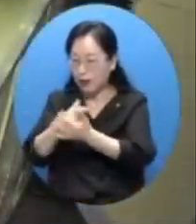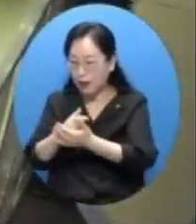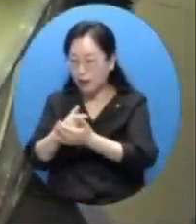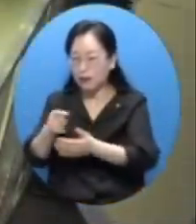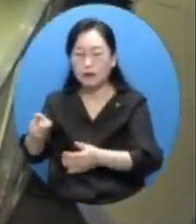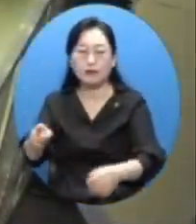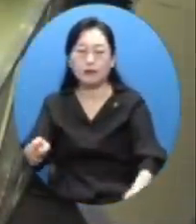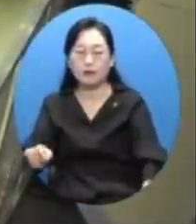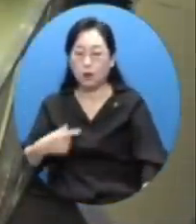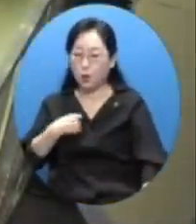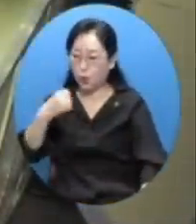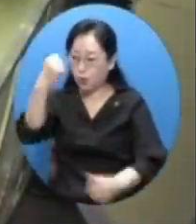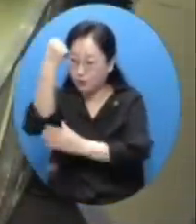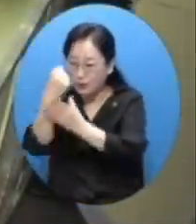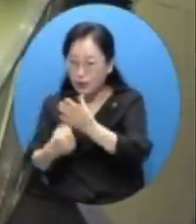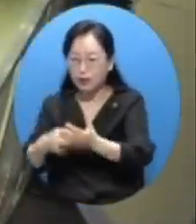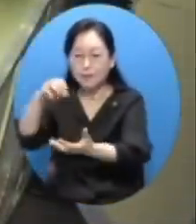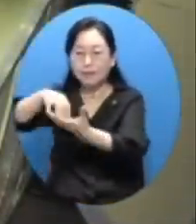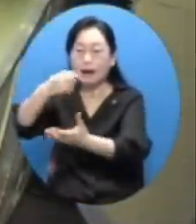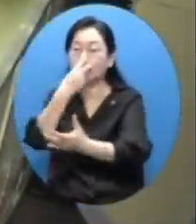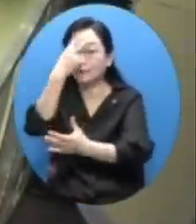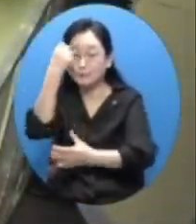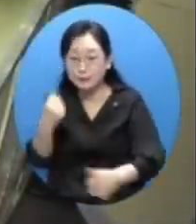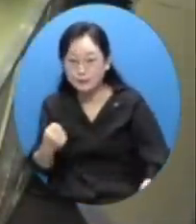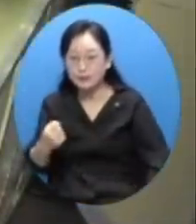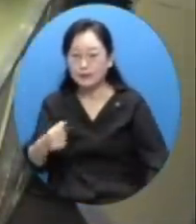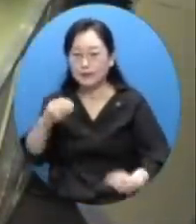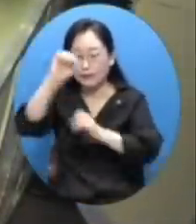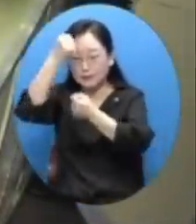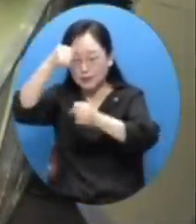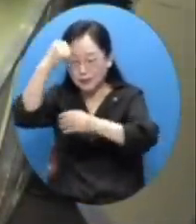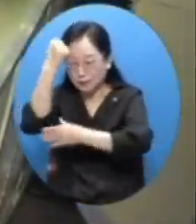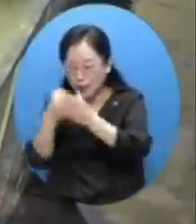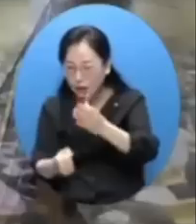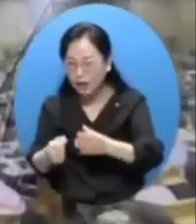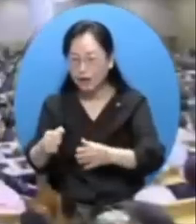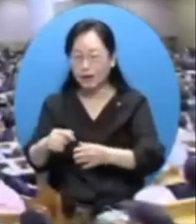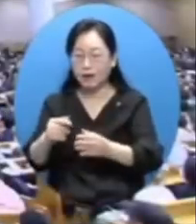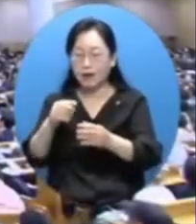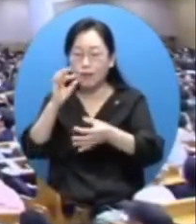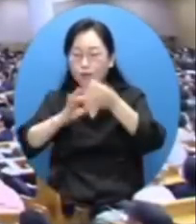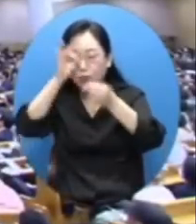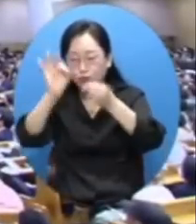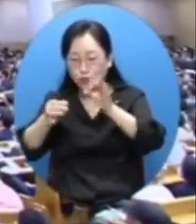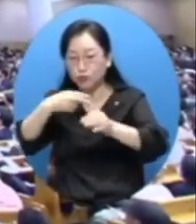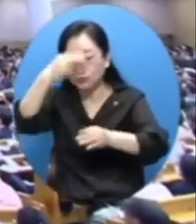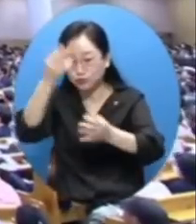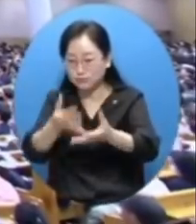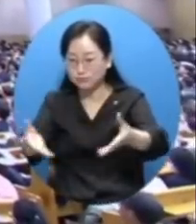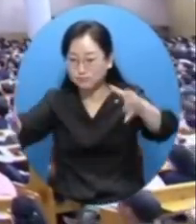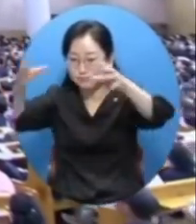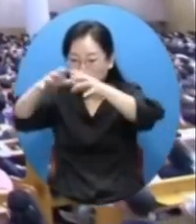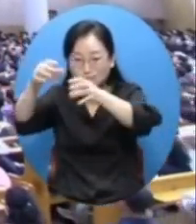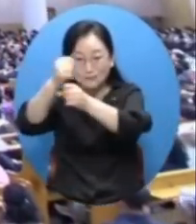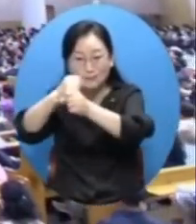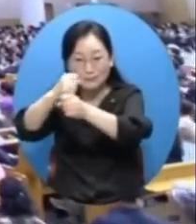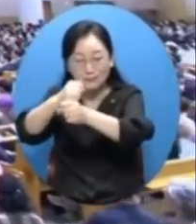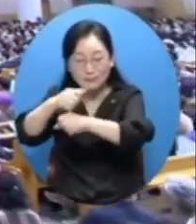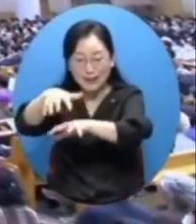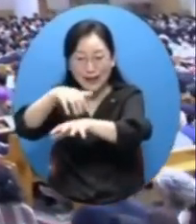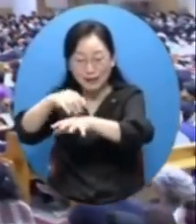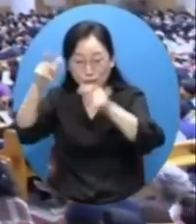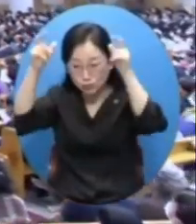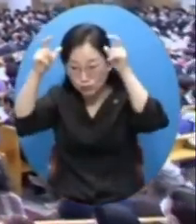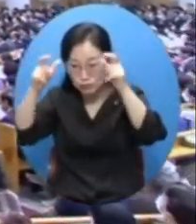낡았고 빵도 곰팡이가 쓸었고 신발도 헤어지고 그들이 포도를 담은 새 가죽부대를 갖고